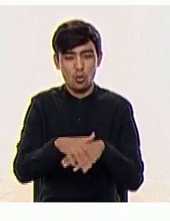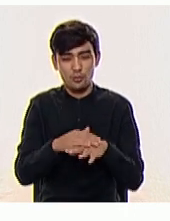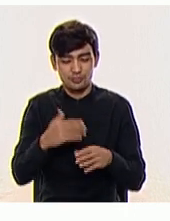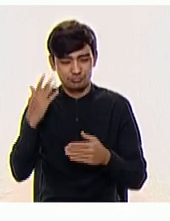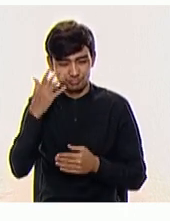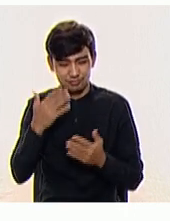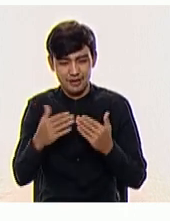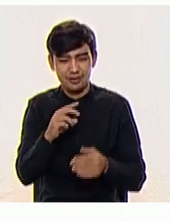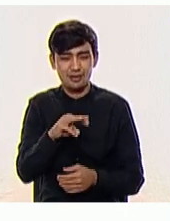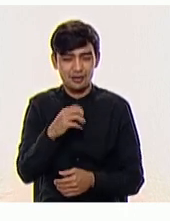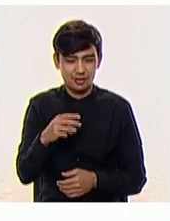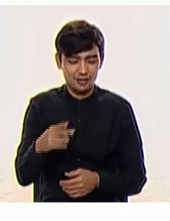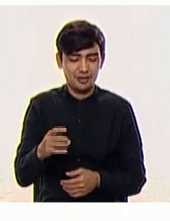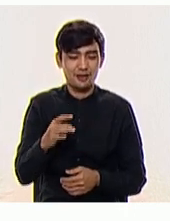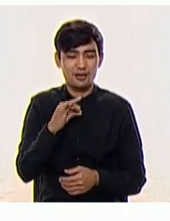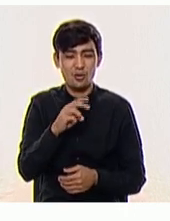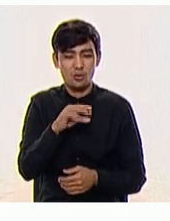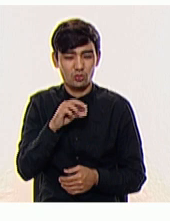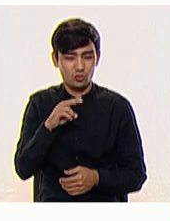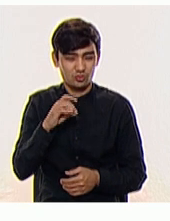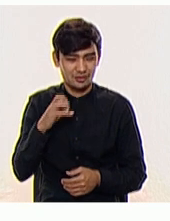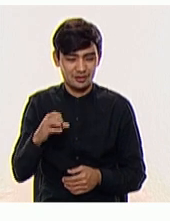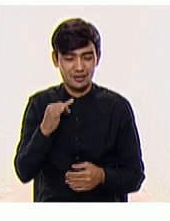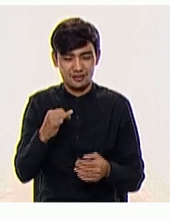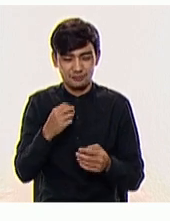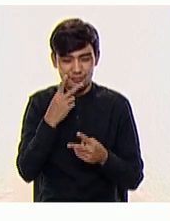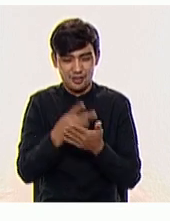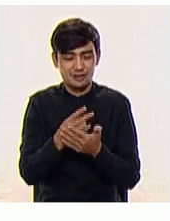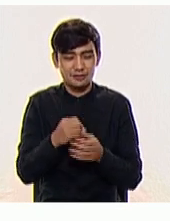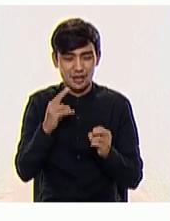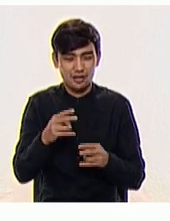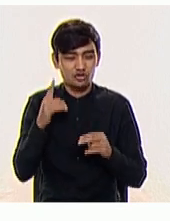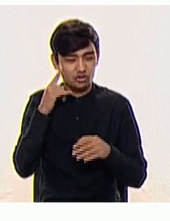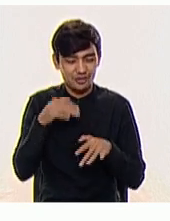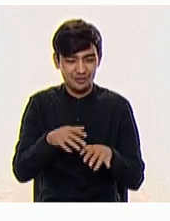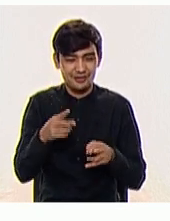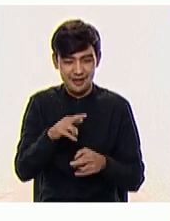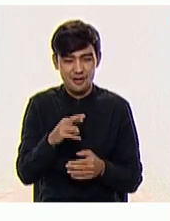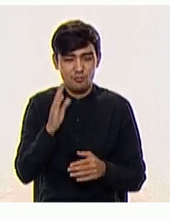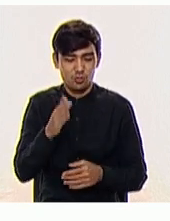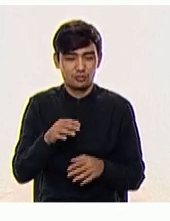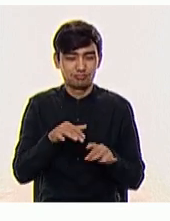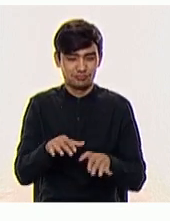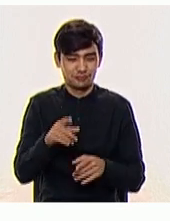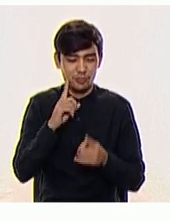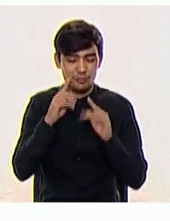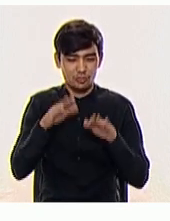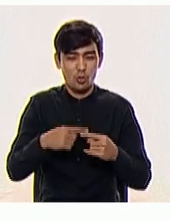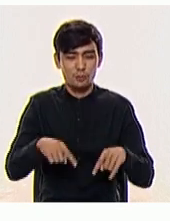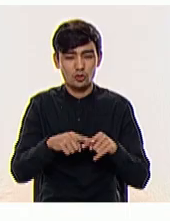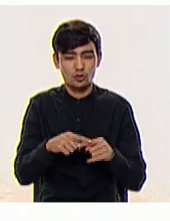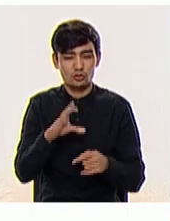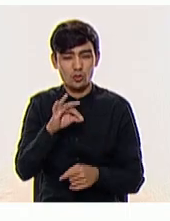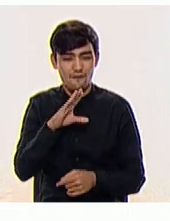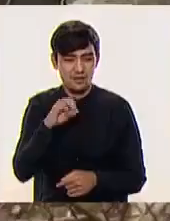обсуждения тендера и конкурса. В том числе для обеспечения прозрачности принимаемых решений будут проведены заседания Общественного